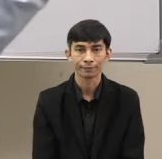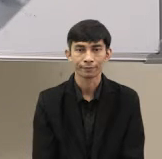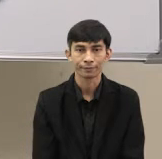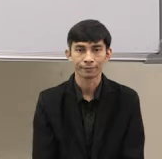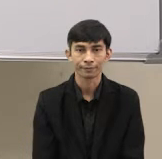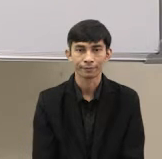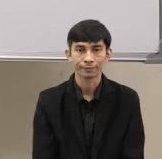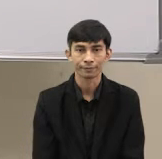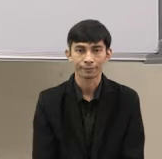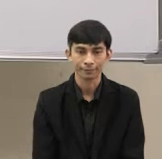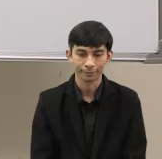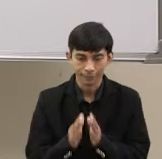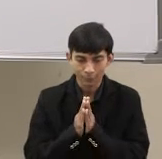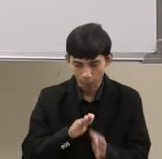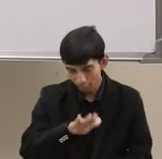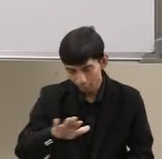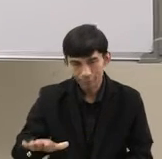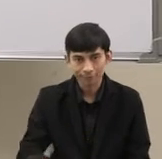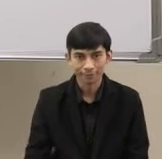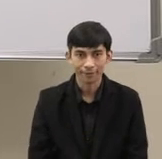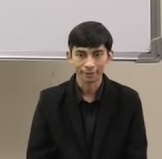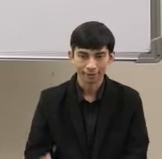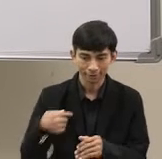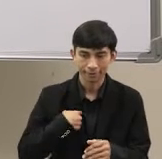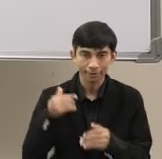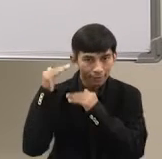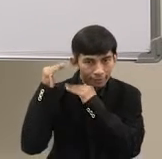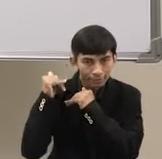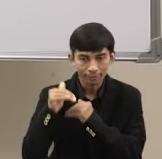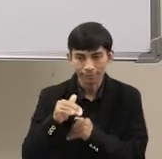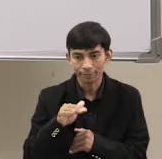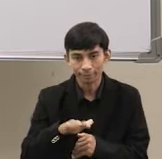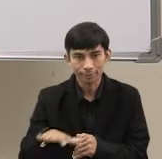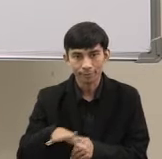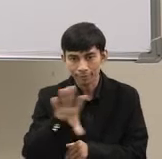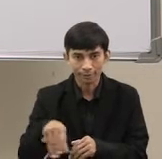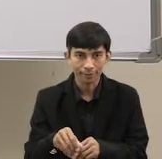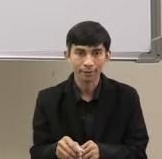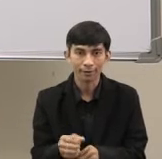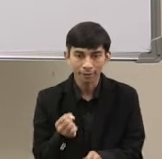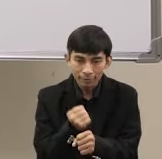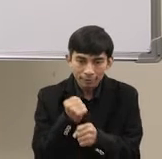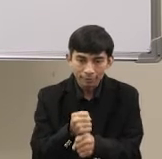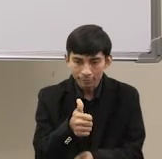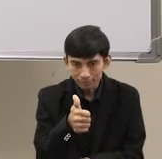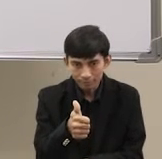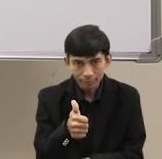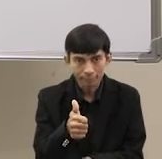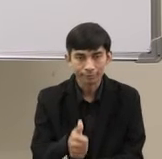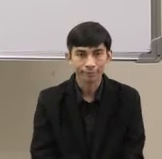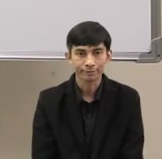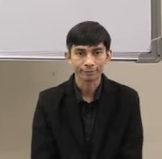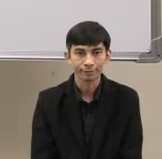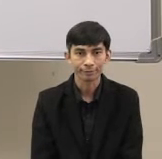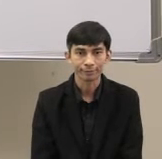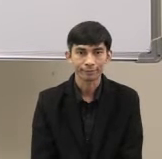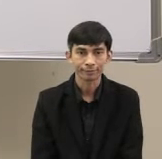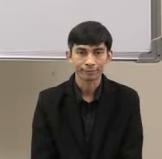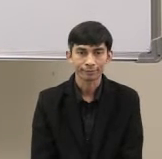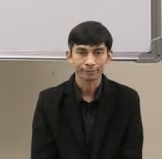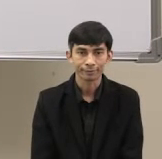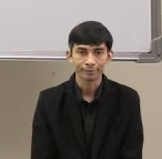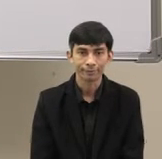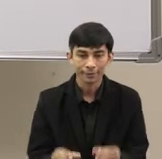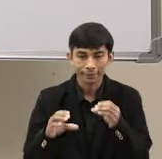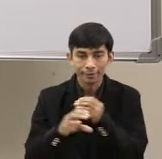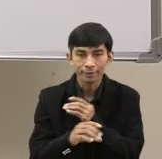Chà, ọc con. Nè cụ sẵn khâm tha con tiếng ọc nên nâng ảnh vọt bàn trầm trừ. Chà, con bà gọt chì kẹt nè bàn trầm trừ